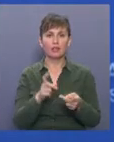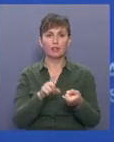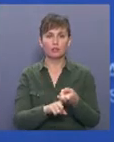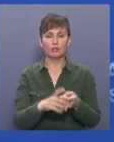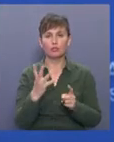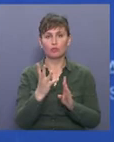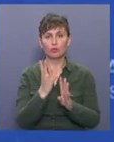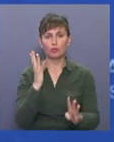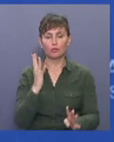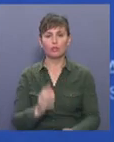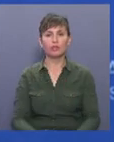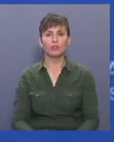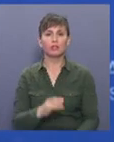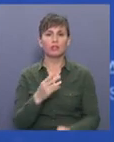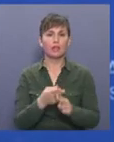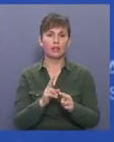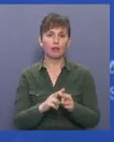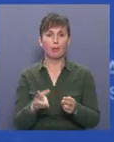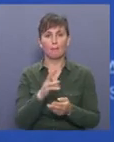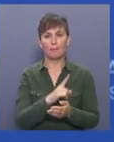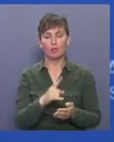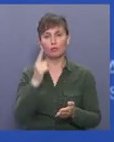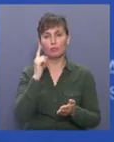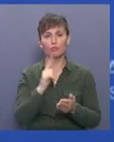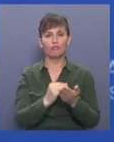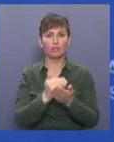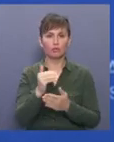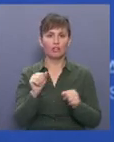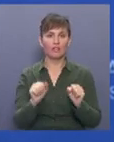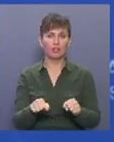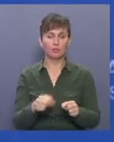четвертой очереди. Ну, исходя из этого, мы полагаем, что высокая вероятность возврата этой суммы.